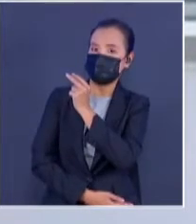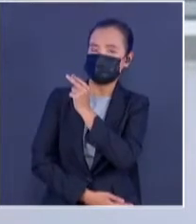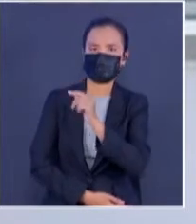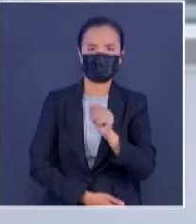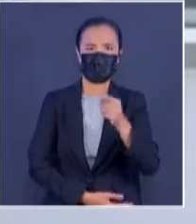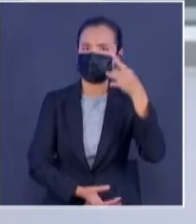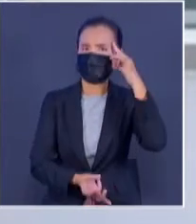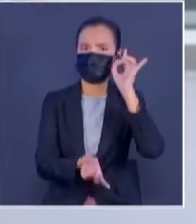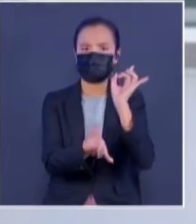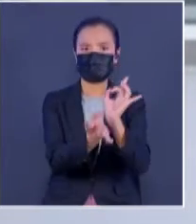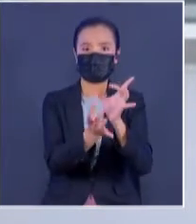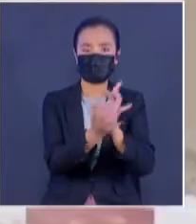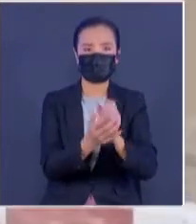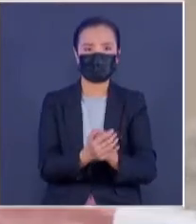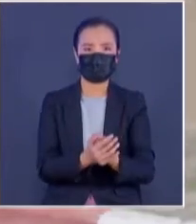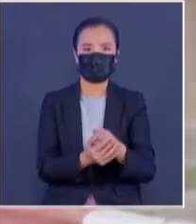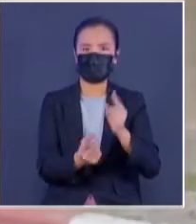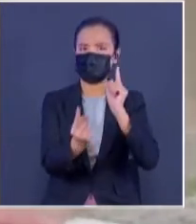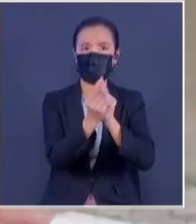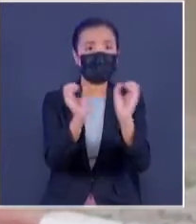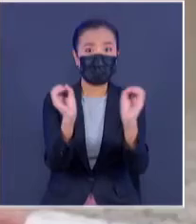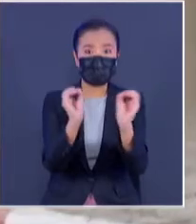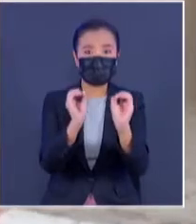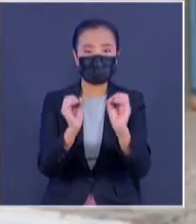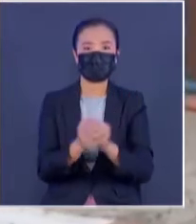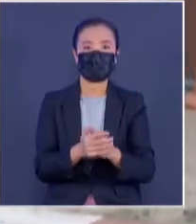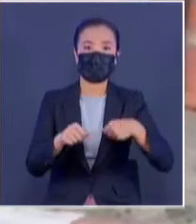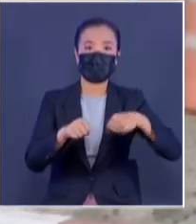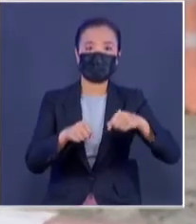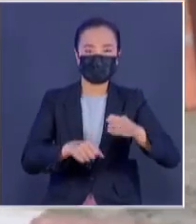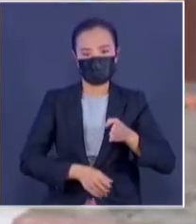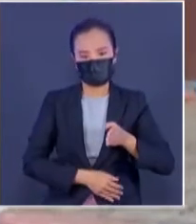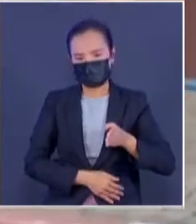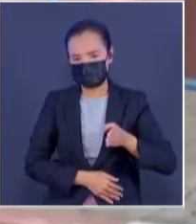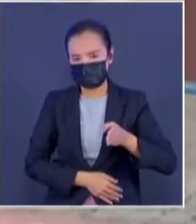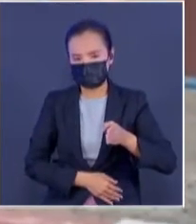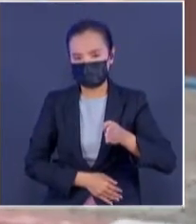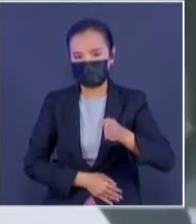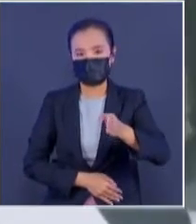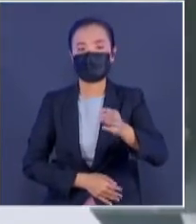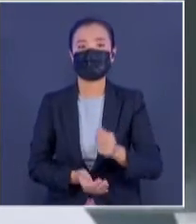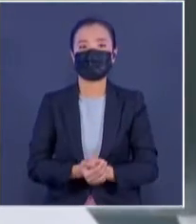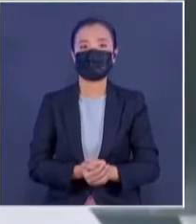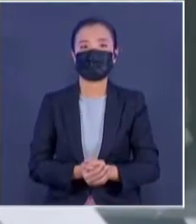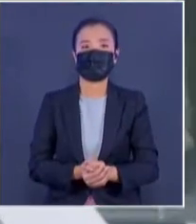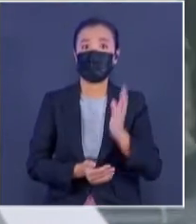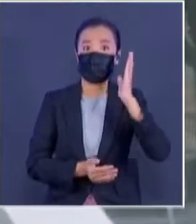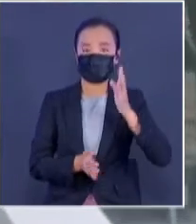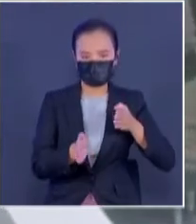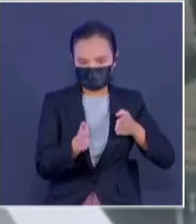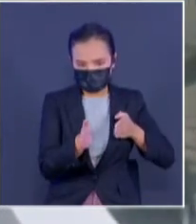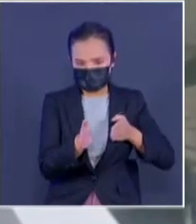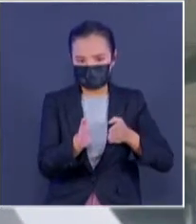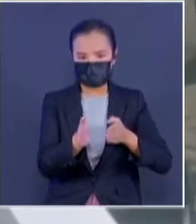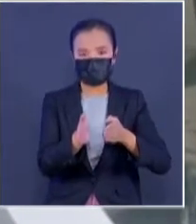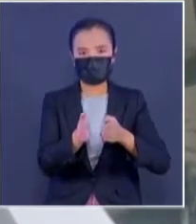นนี้ไม่รู้จักไม่เคยรู้จักมาก่อนก็เลยขี่มอเตอร์ไซค์ต่อไปแบบไม่หยุดเลยนะครับชายคนนั้นขี่ตามครับเ